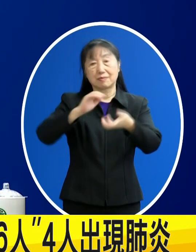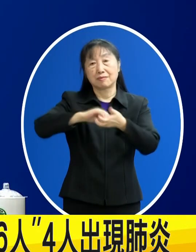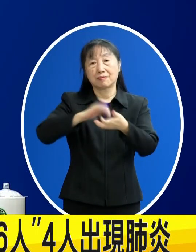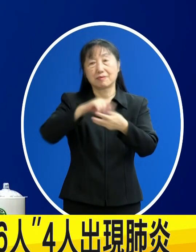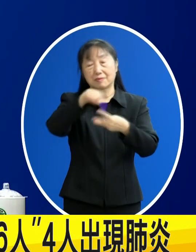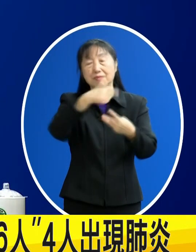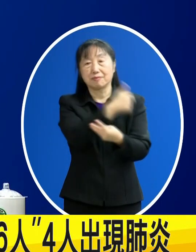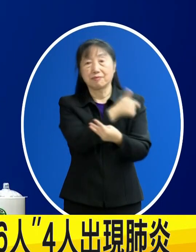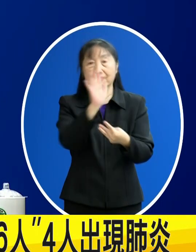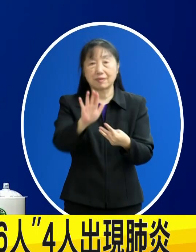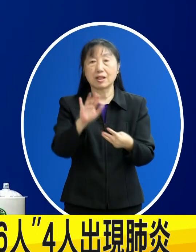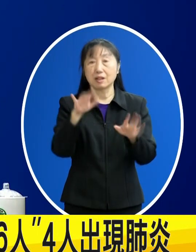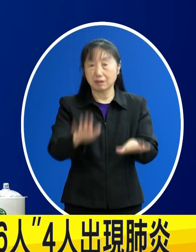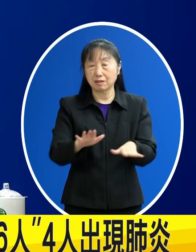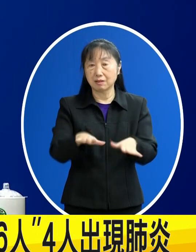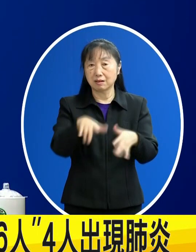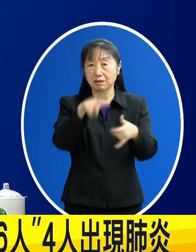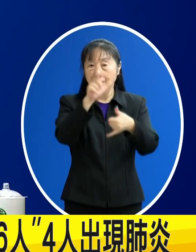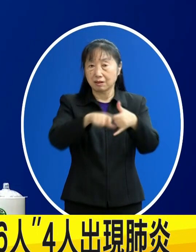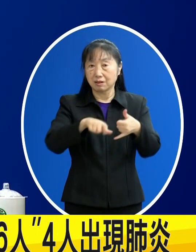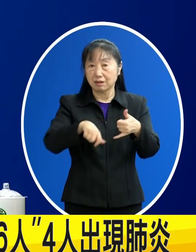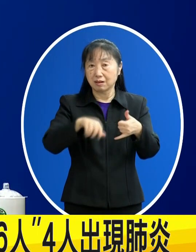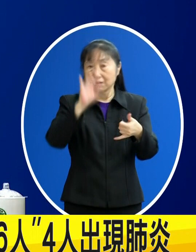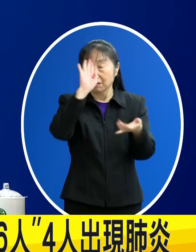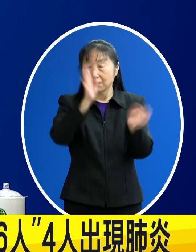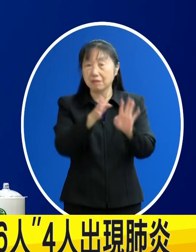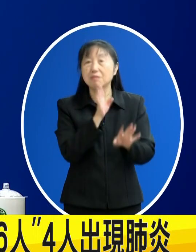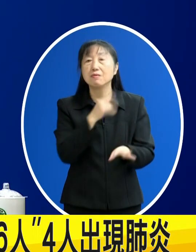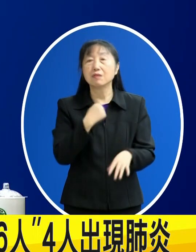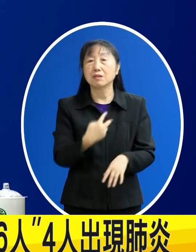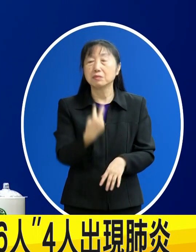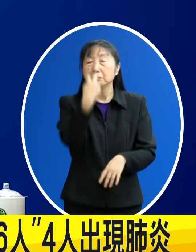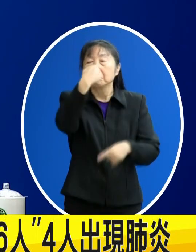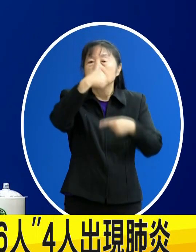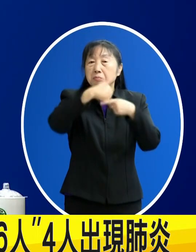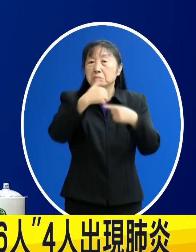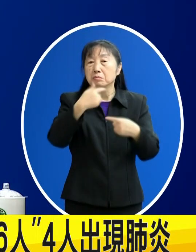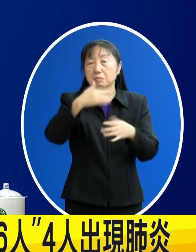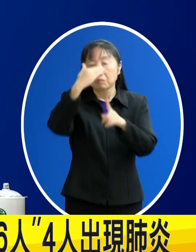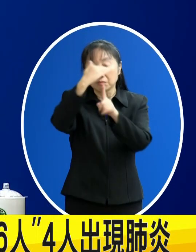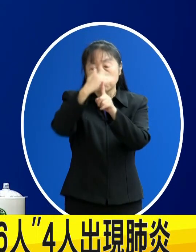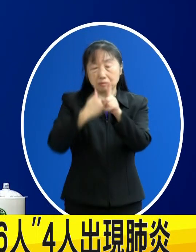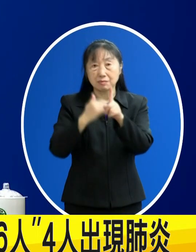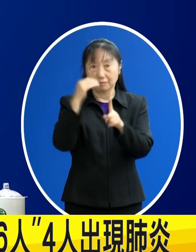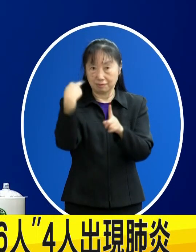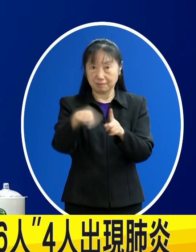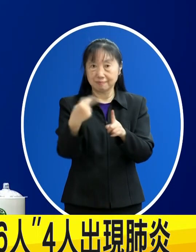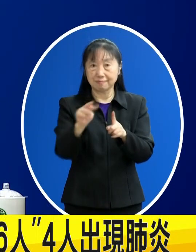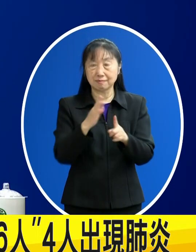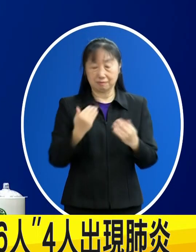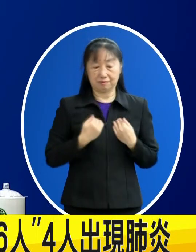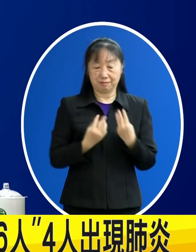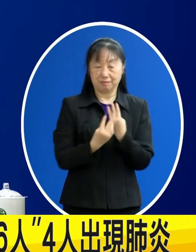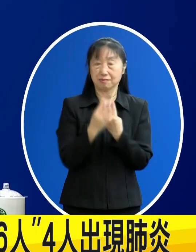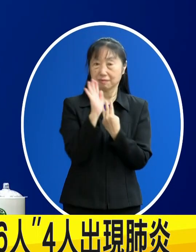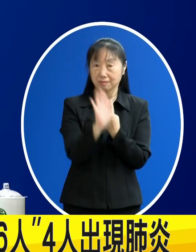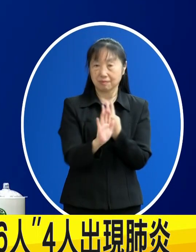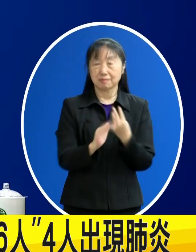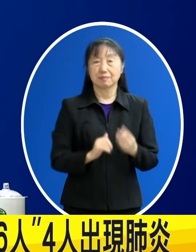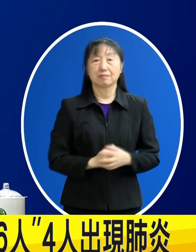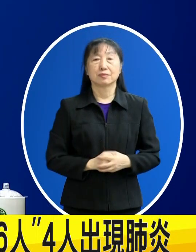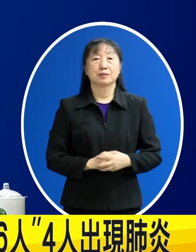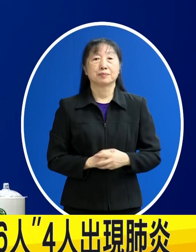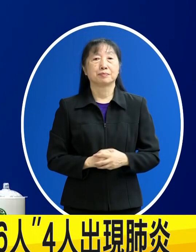的这个症状表现呢，是以这个血氧浓度降低或者是说有这个肺炎的症状为